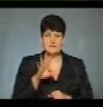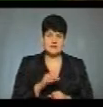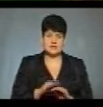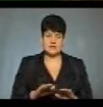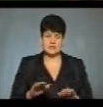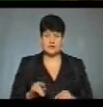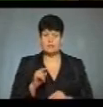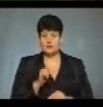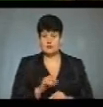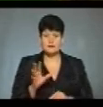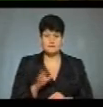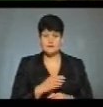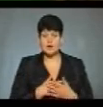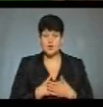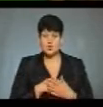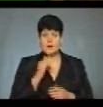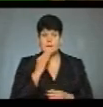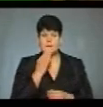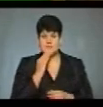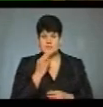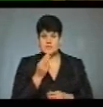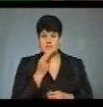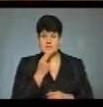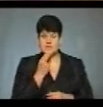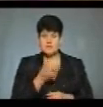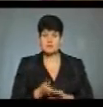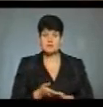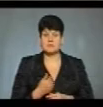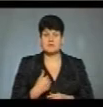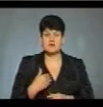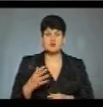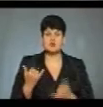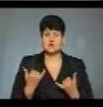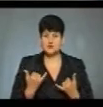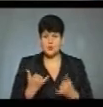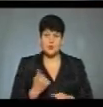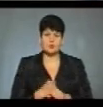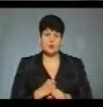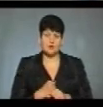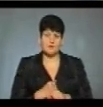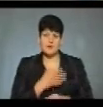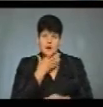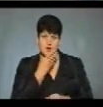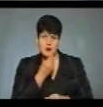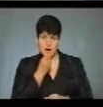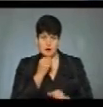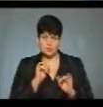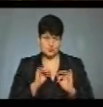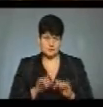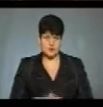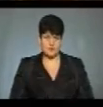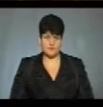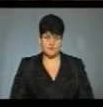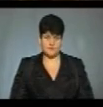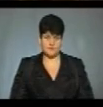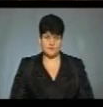бо вони всі люблять пряники їсти. Ми сьогодні робимо гарну справу.